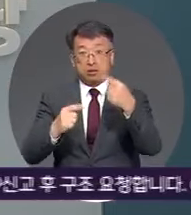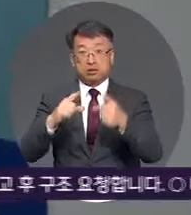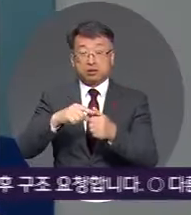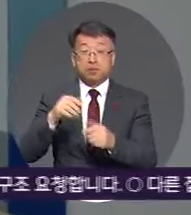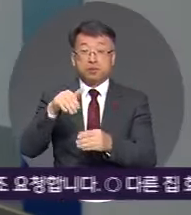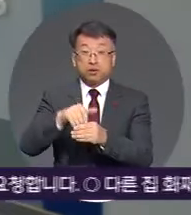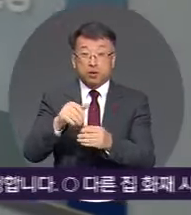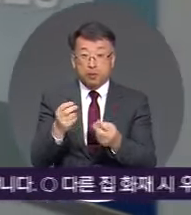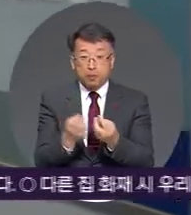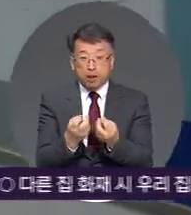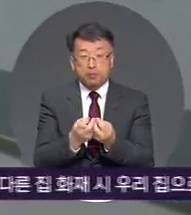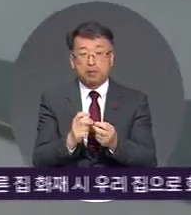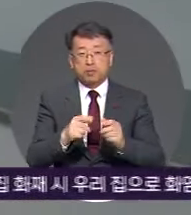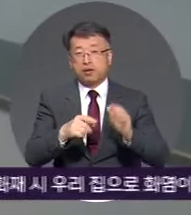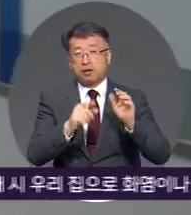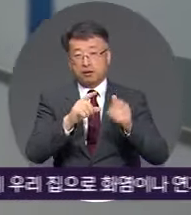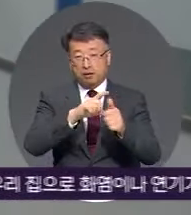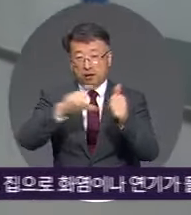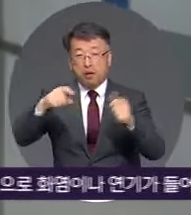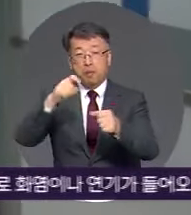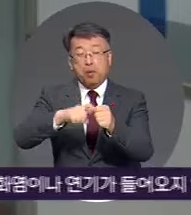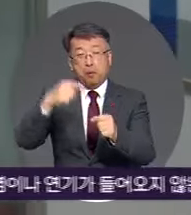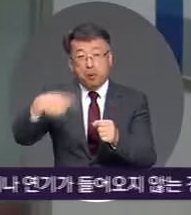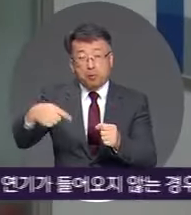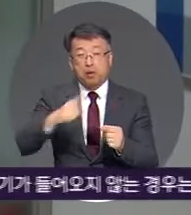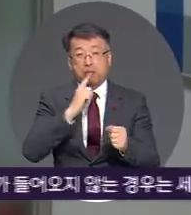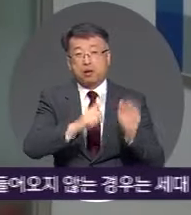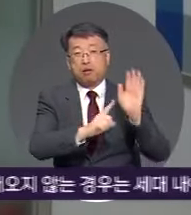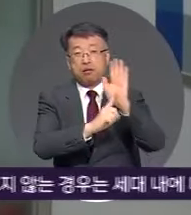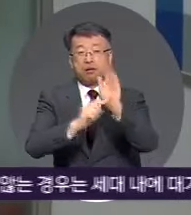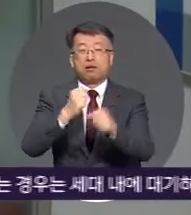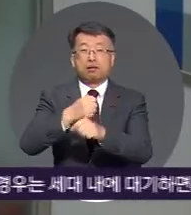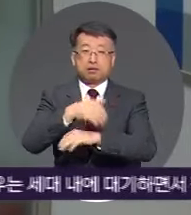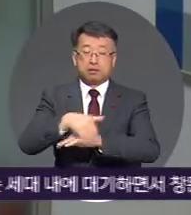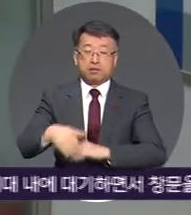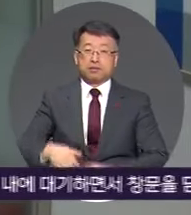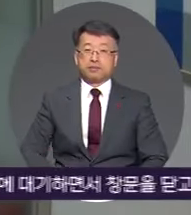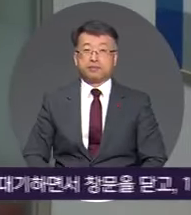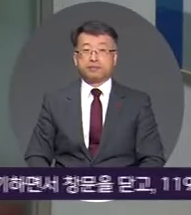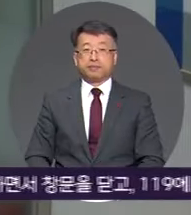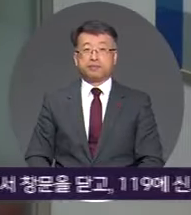경남 총선 전략과 슬로건을 공개하기로 했습니다. MBC 뉴스 박종웅입니다.